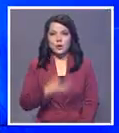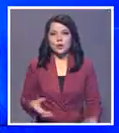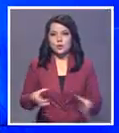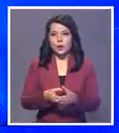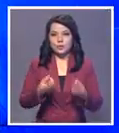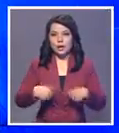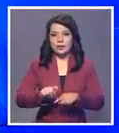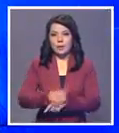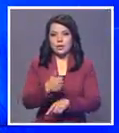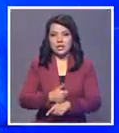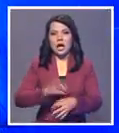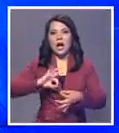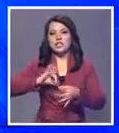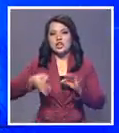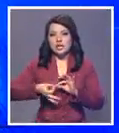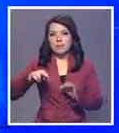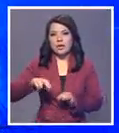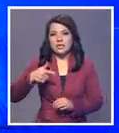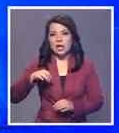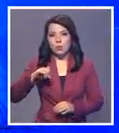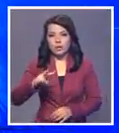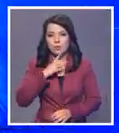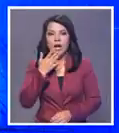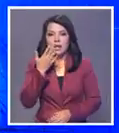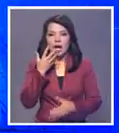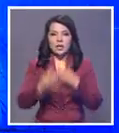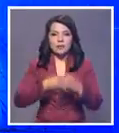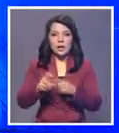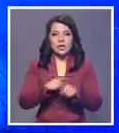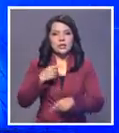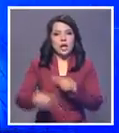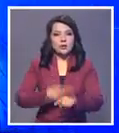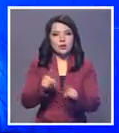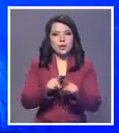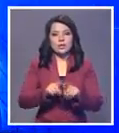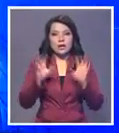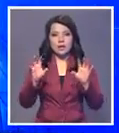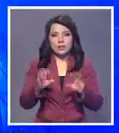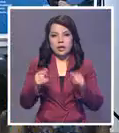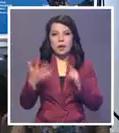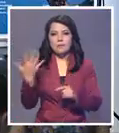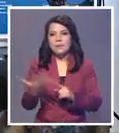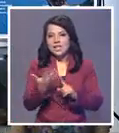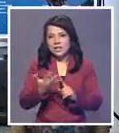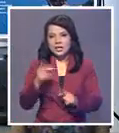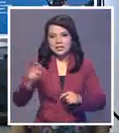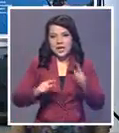Біріккен ұлттар ұйымының бас хатшысы Пан Ги Мун әлемдік және дәстүрлі дін көшбасшыларының 5-ші съезіне қатысады. Ұйым